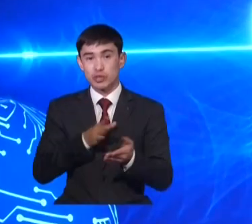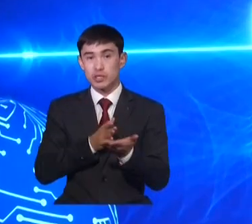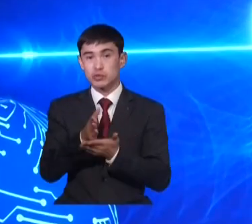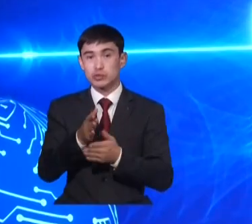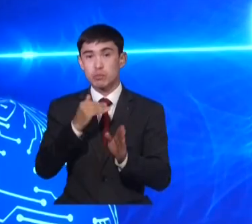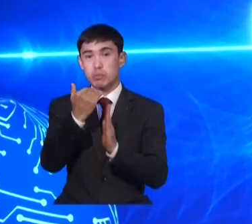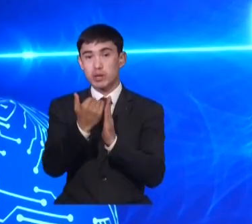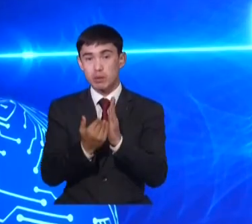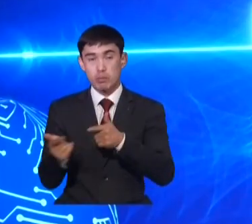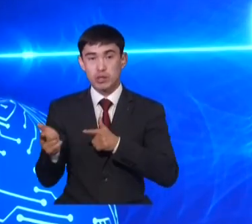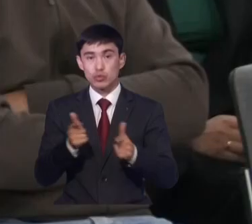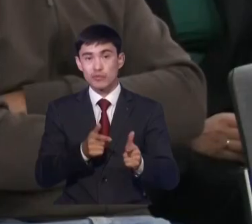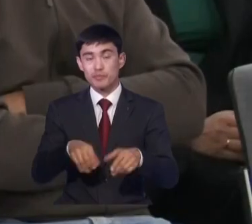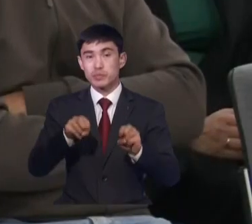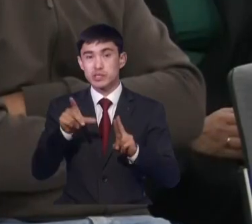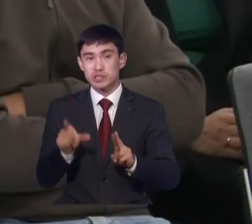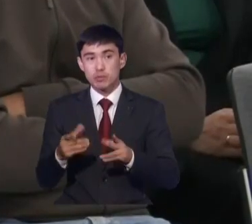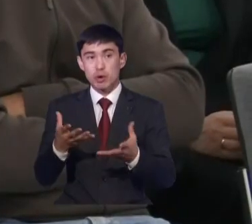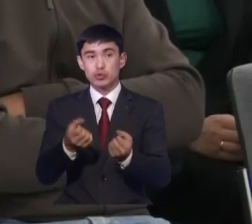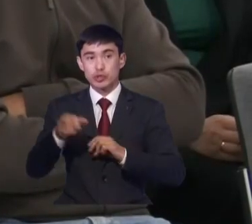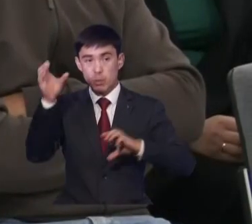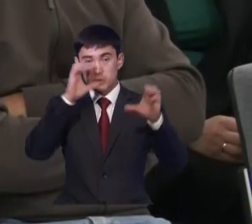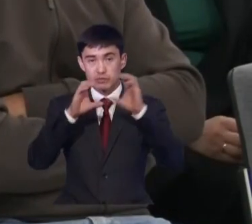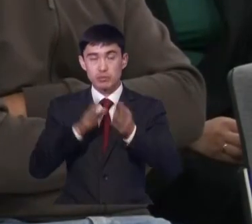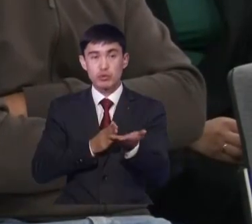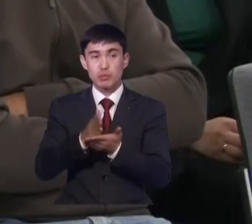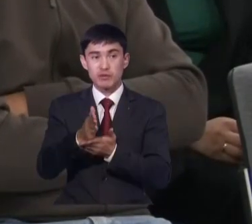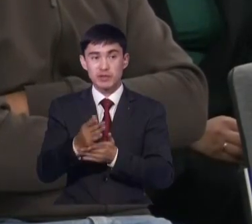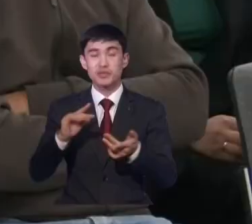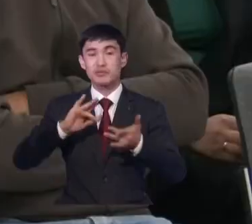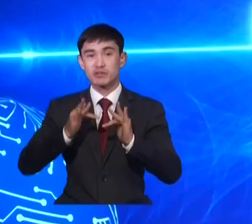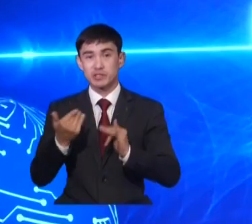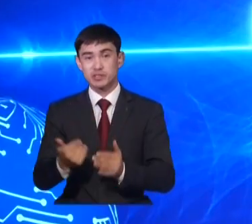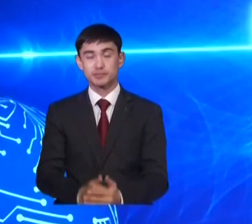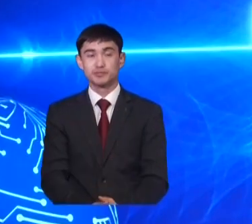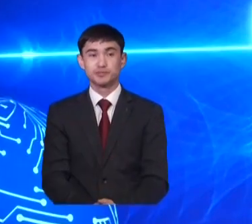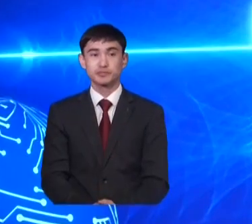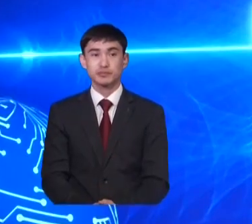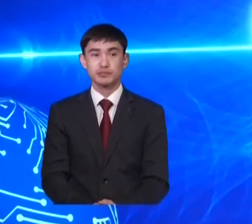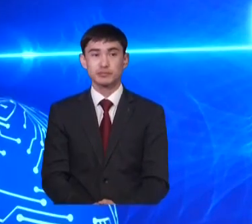реализуются программы по подготовке кадров и получению образования по направлению цифровизации.